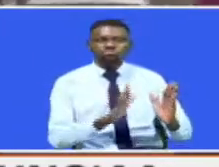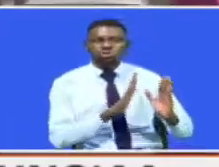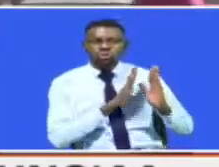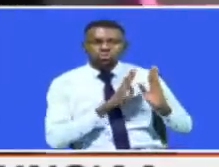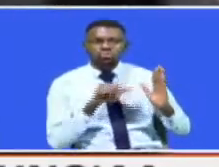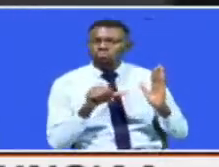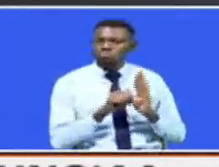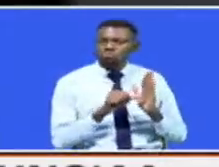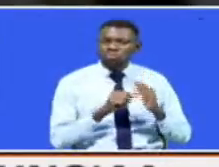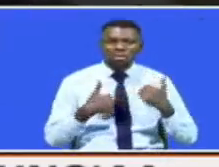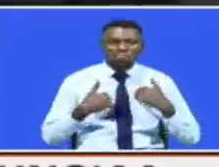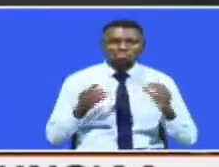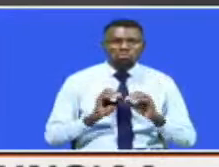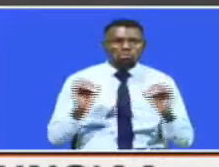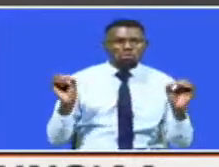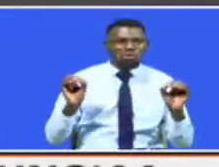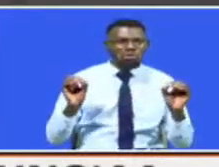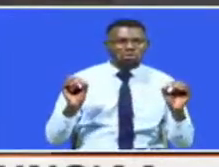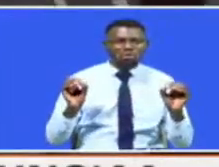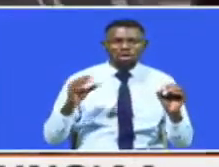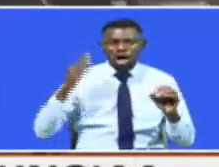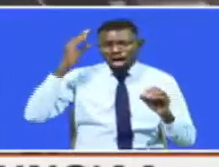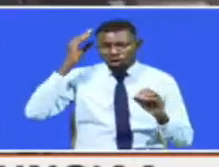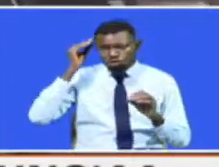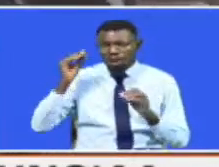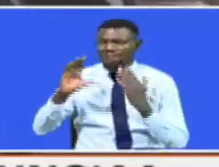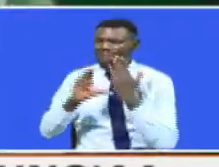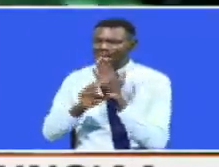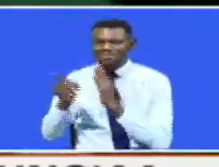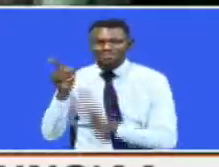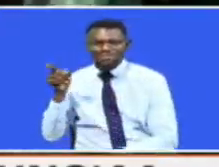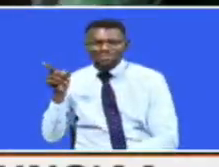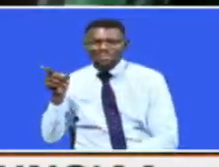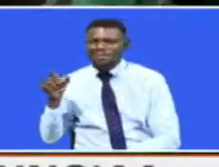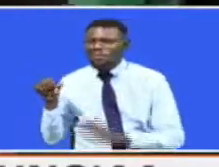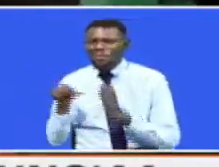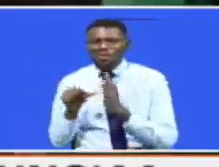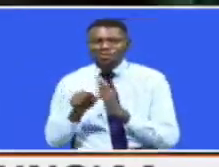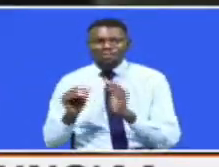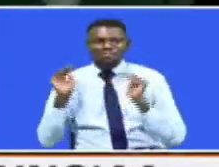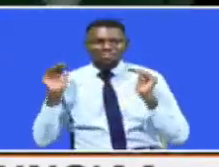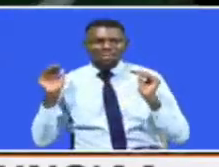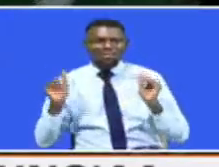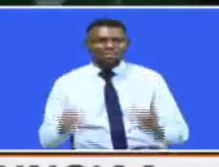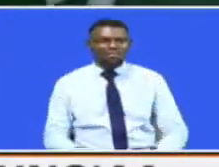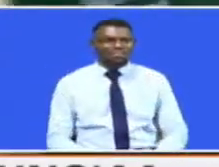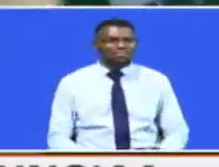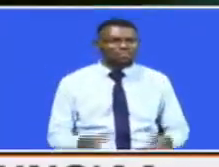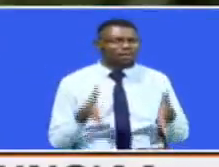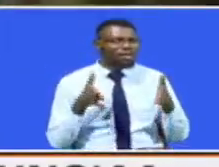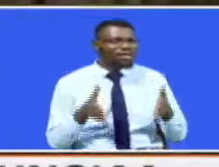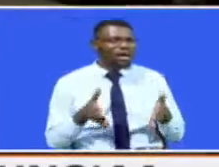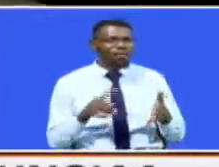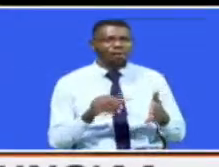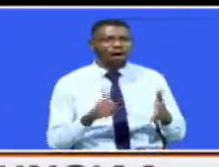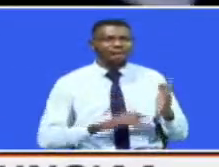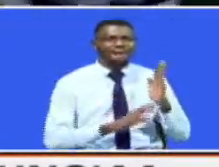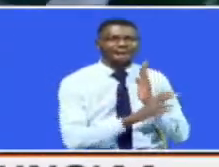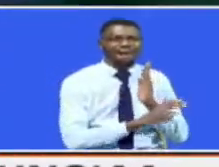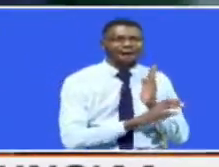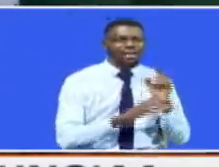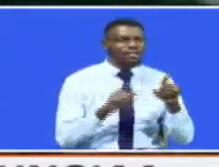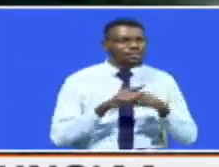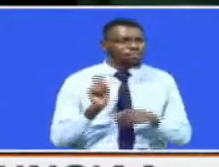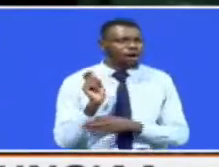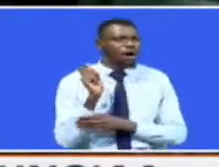usalama ikilinganishwa na Mogadishu, mji mkuu wa Somalia, hatua ambayo ilichangia mataifa jirani kama vile